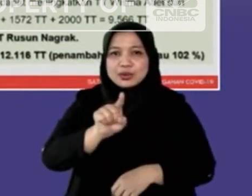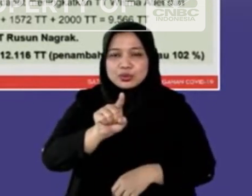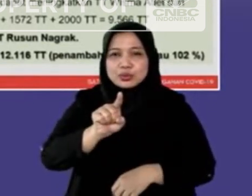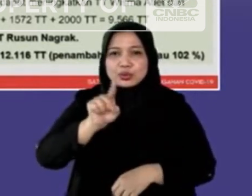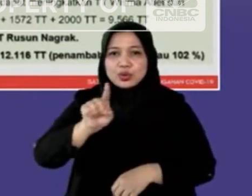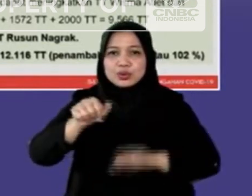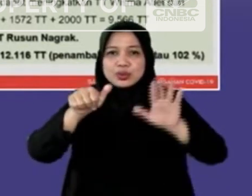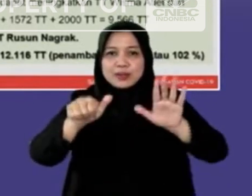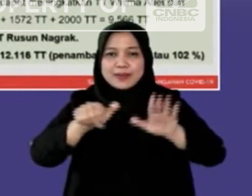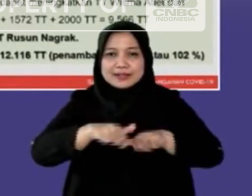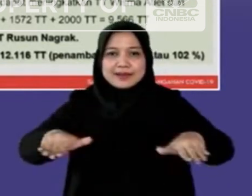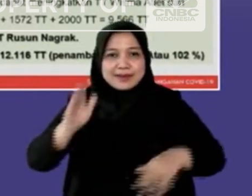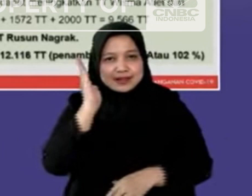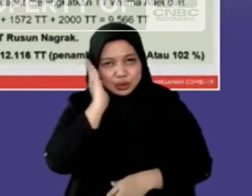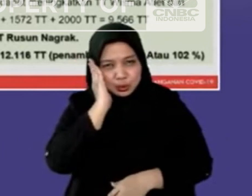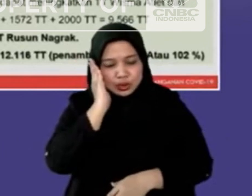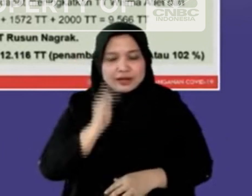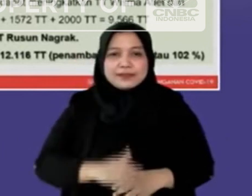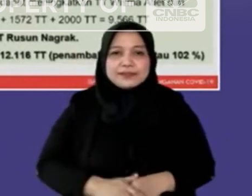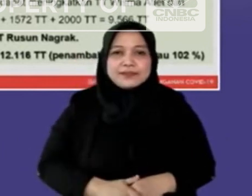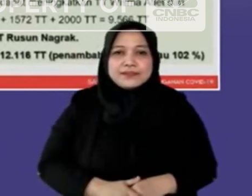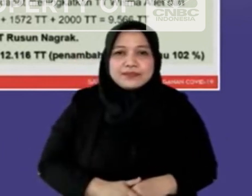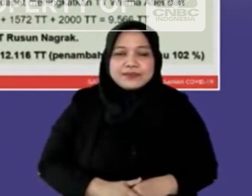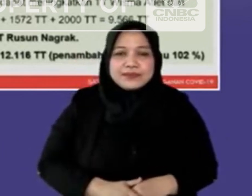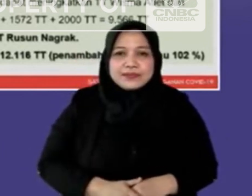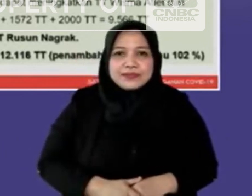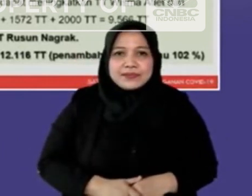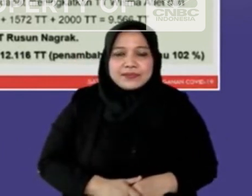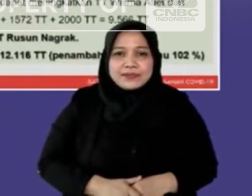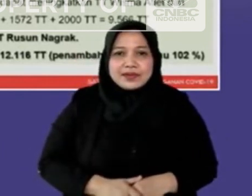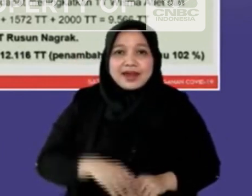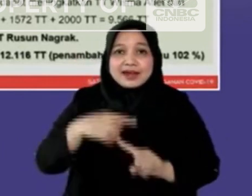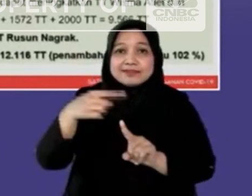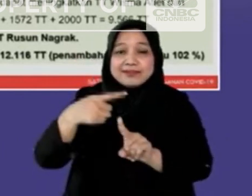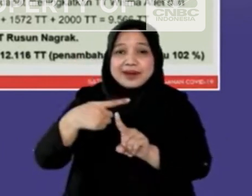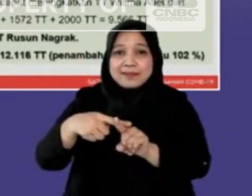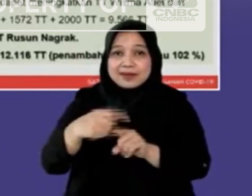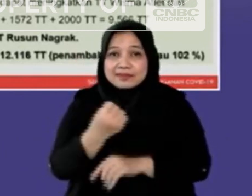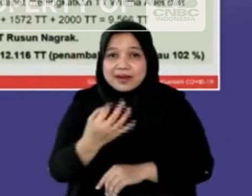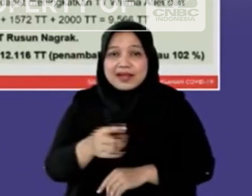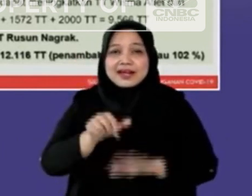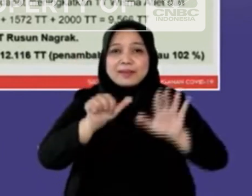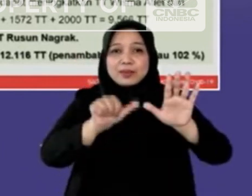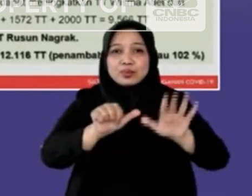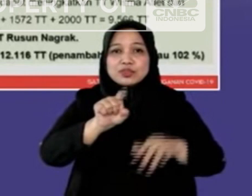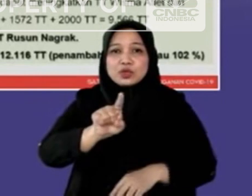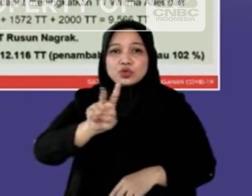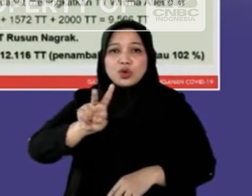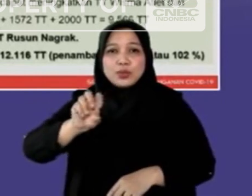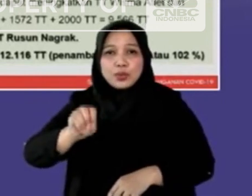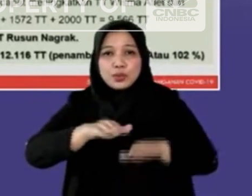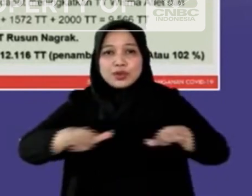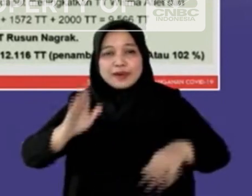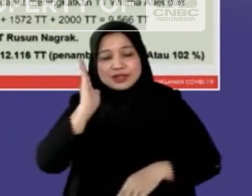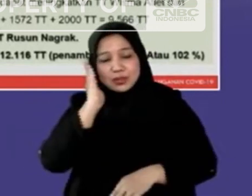12160 tempat tidur penambahan ini riilnya menjadi 6120 tempat tidur